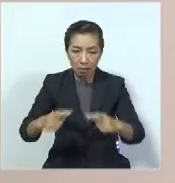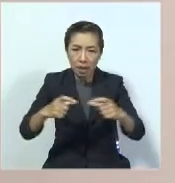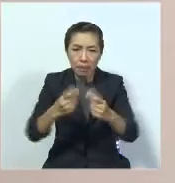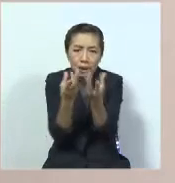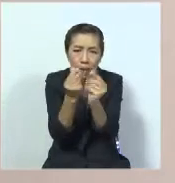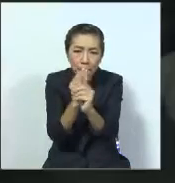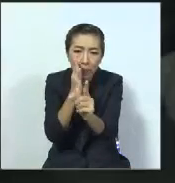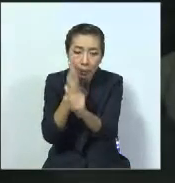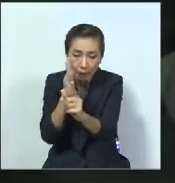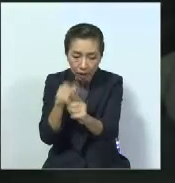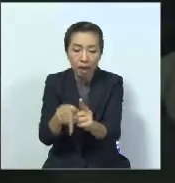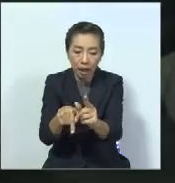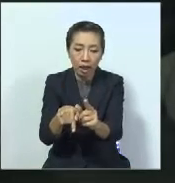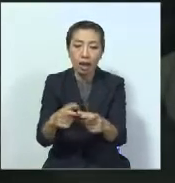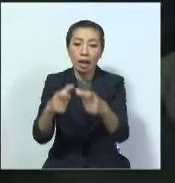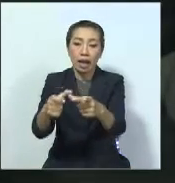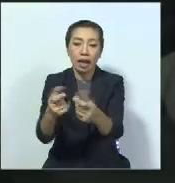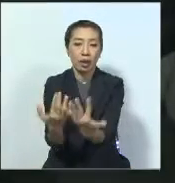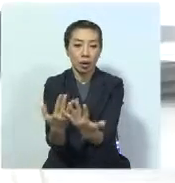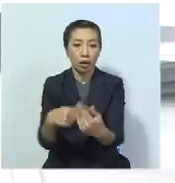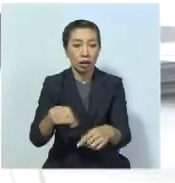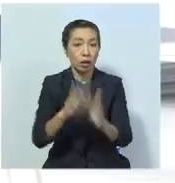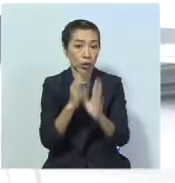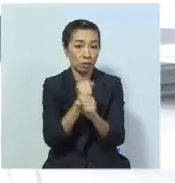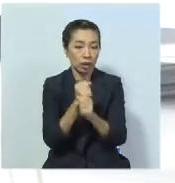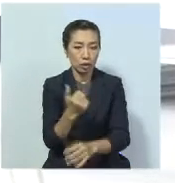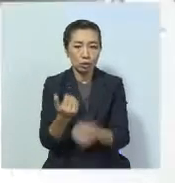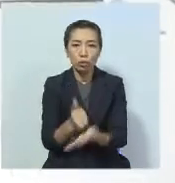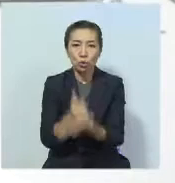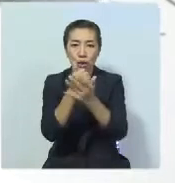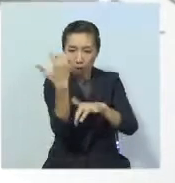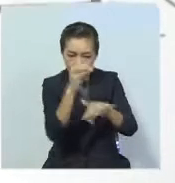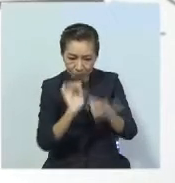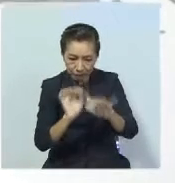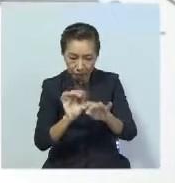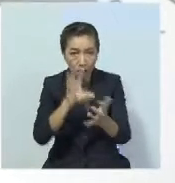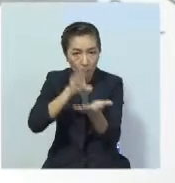าหน้าที่ก็จะเนี่ยค่ะช่วยกรอกข้อมูลบันทึกข้อมูลในระบบให้จากนั้นก็จะได้รับ